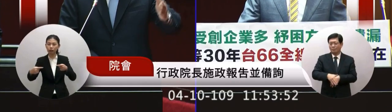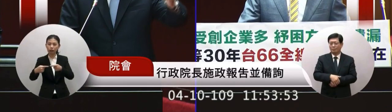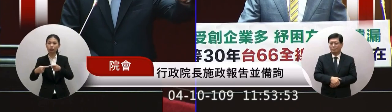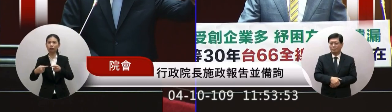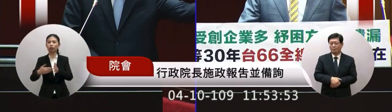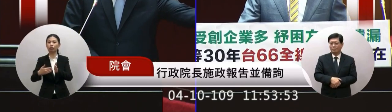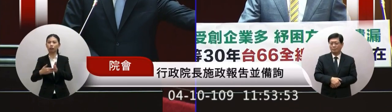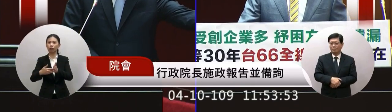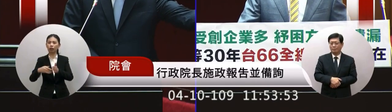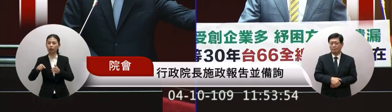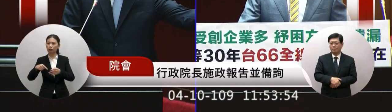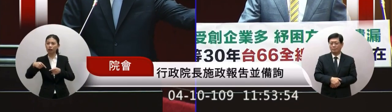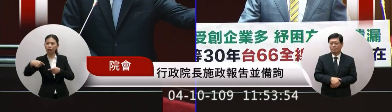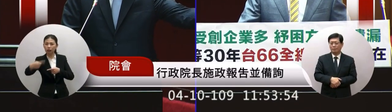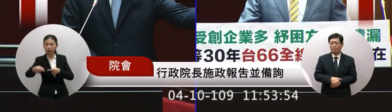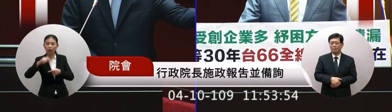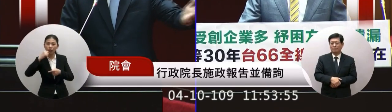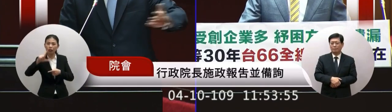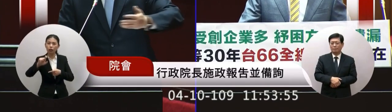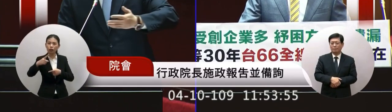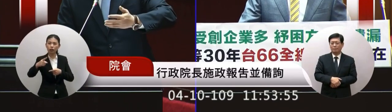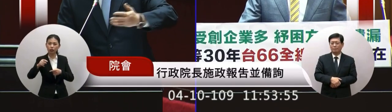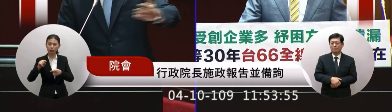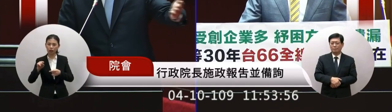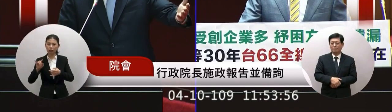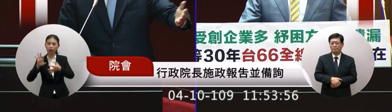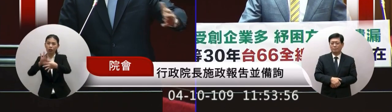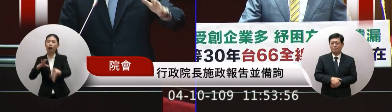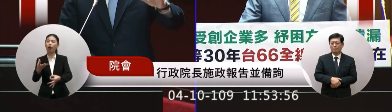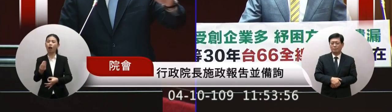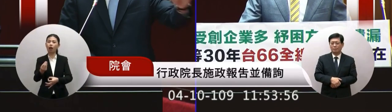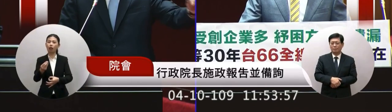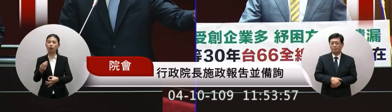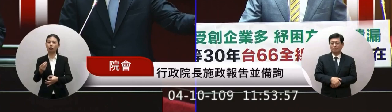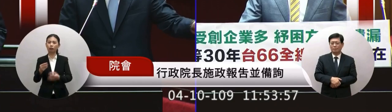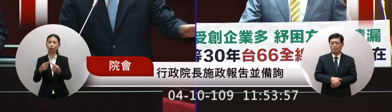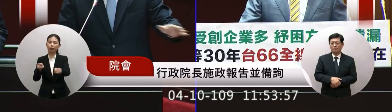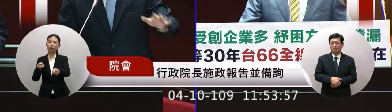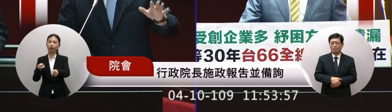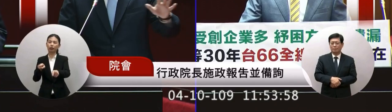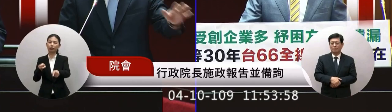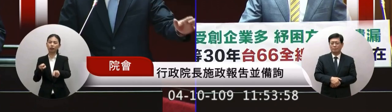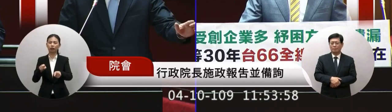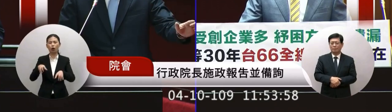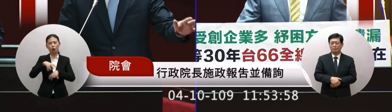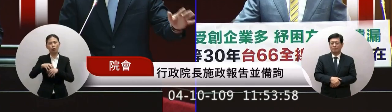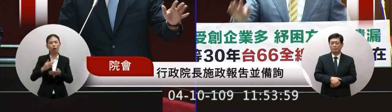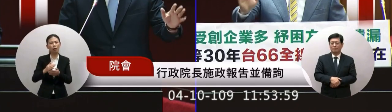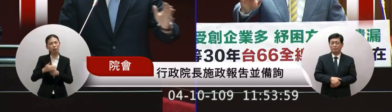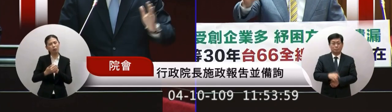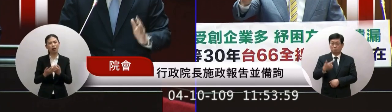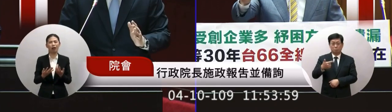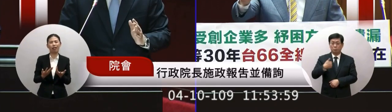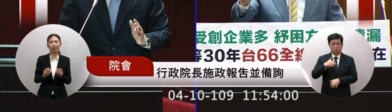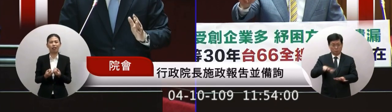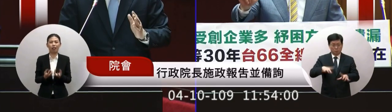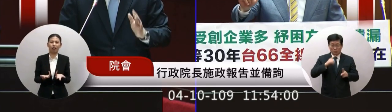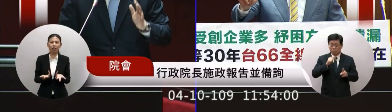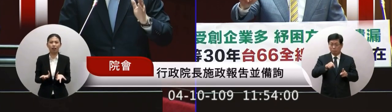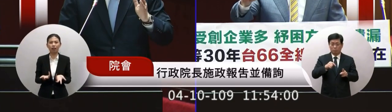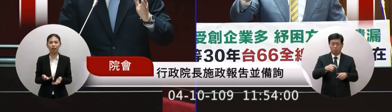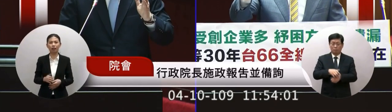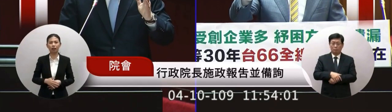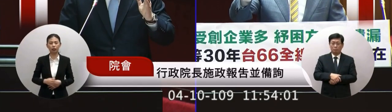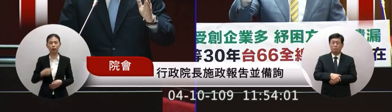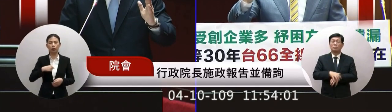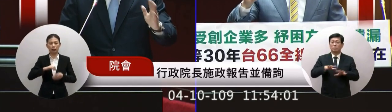那往前就是台61线啊，为什么不整个把它串联？那当然有地方有一些环保或其他的考量。 不是，我们现在先讲台66， 我们就